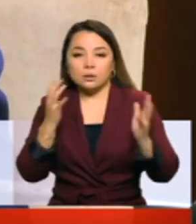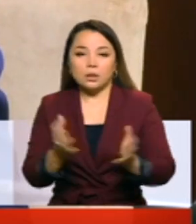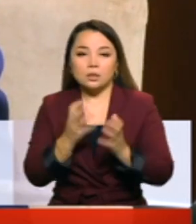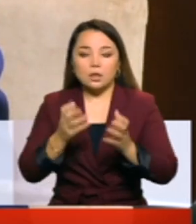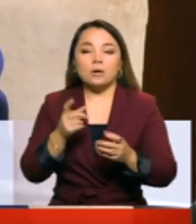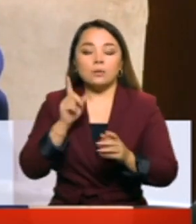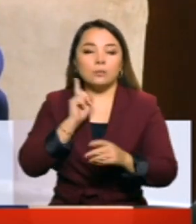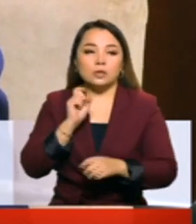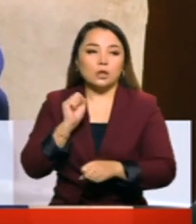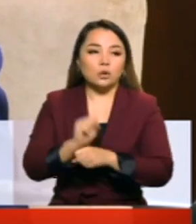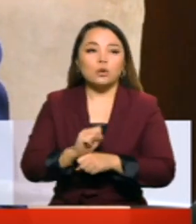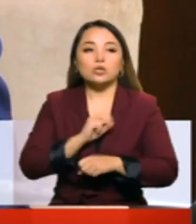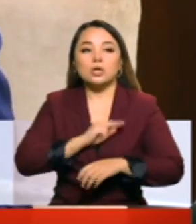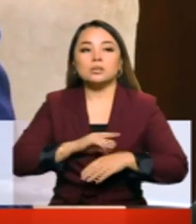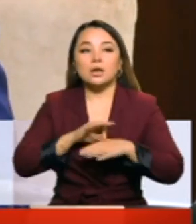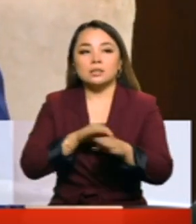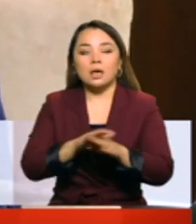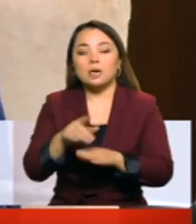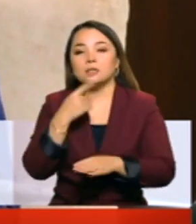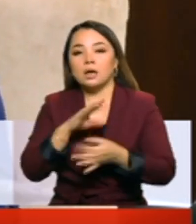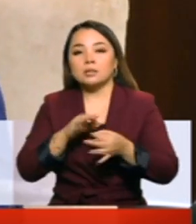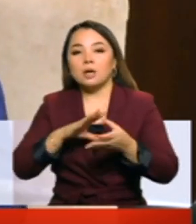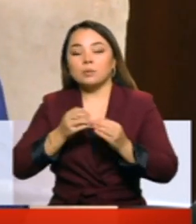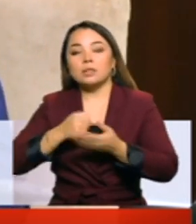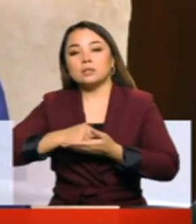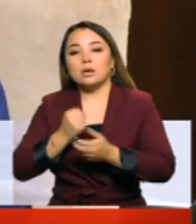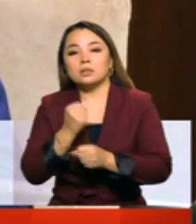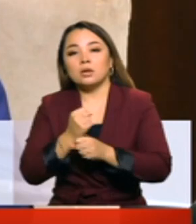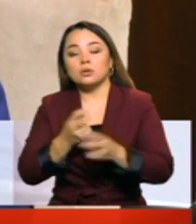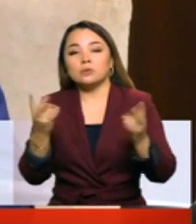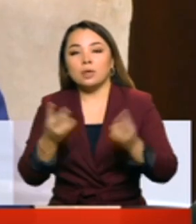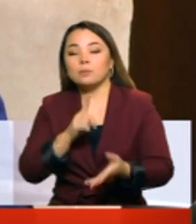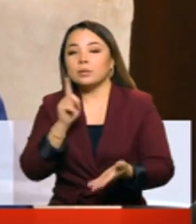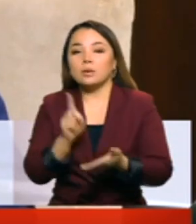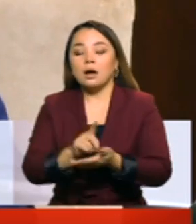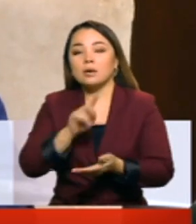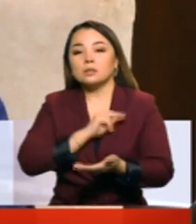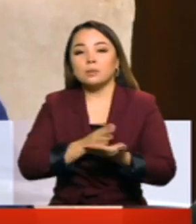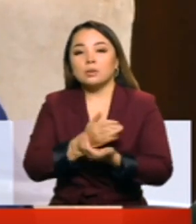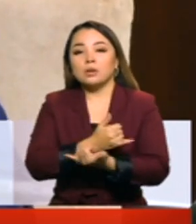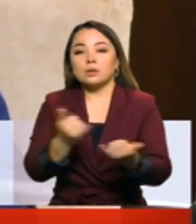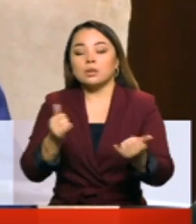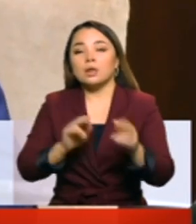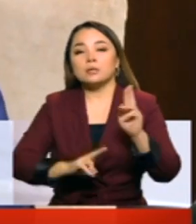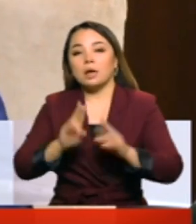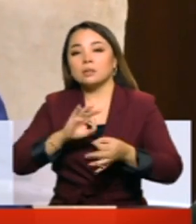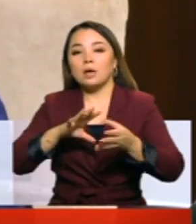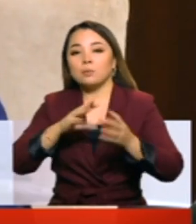күйіне мониторинг жасау және ол туралы есеп беру тәртібі бекітілсін. Бұл міндет қызмет көрсету шартында